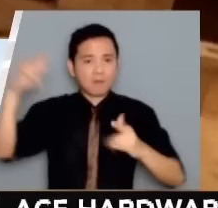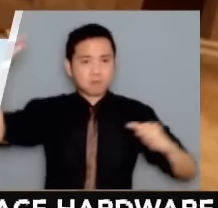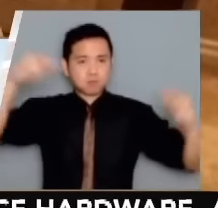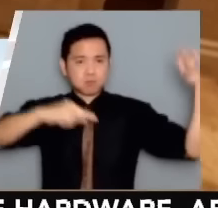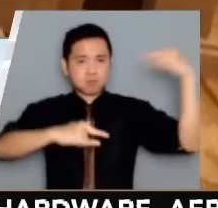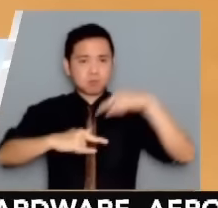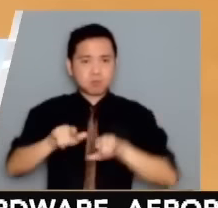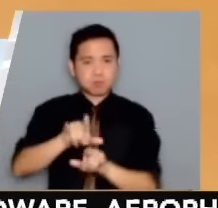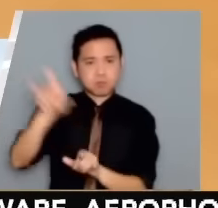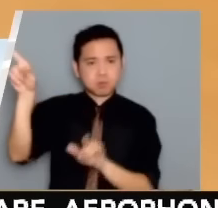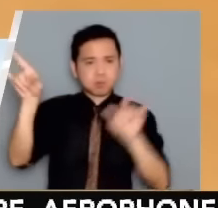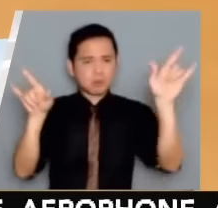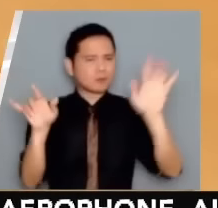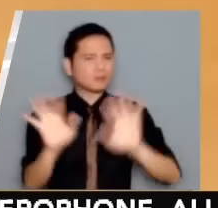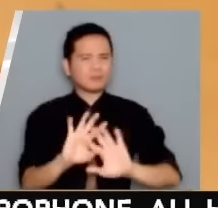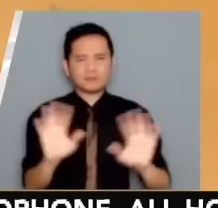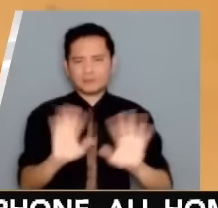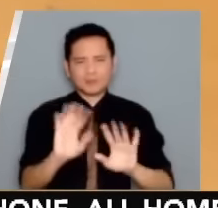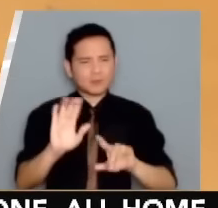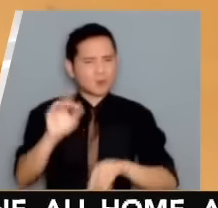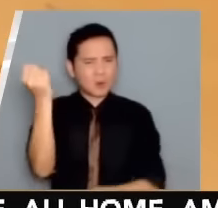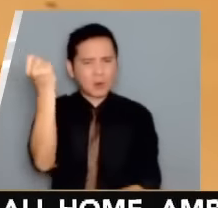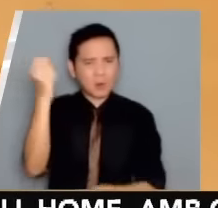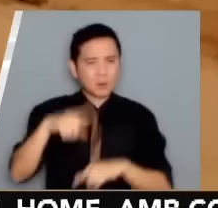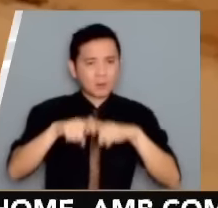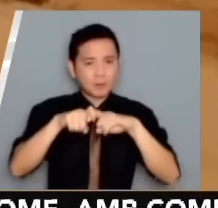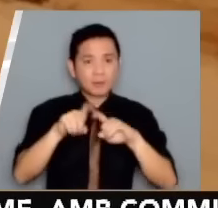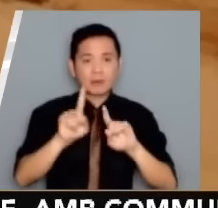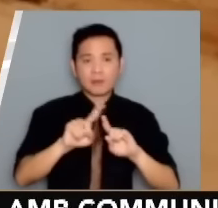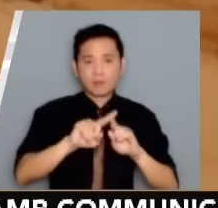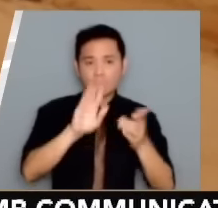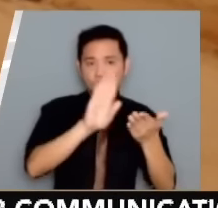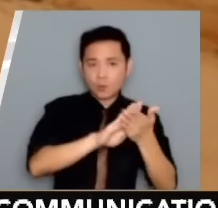ang mga eskwelahan at ilang tanggapan ng